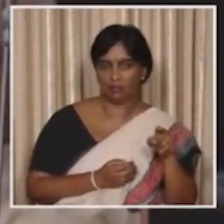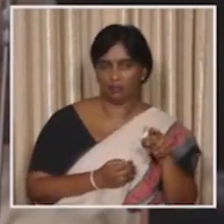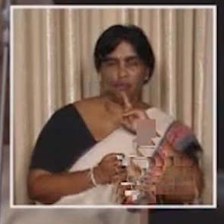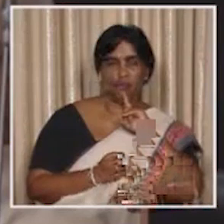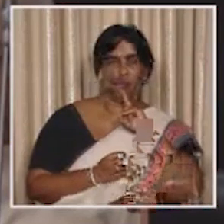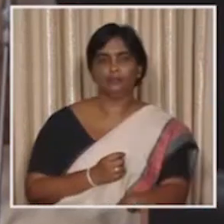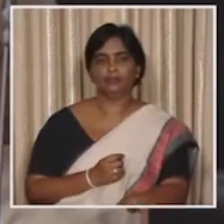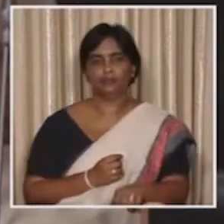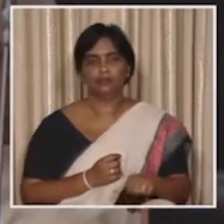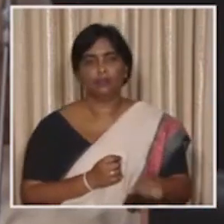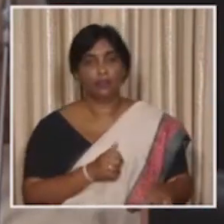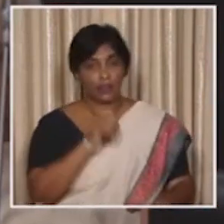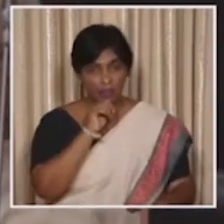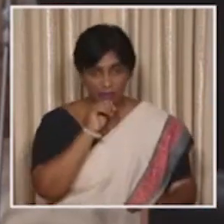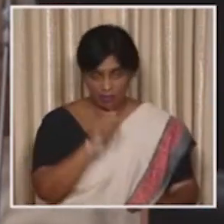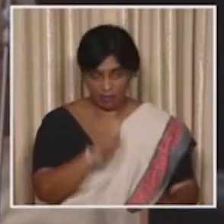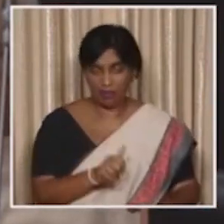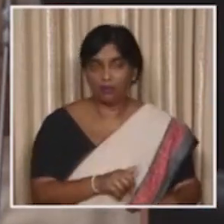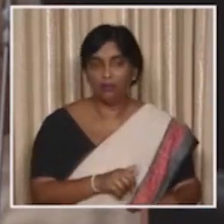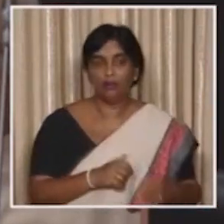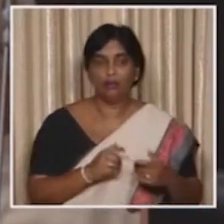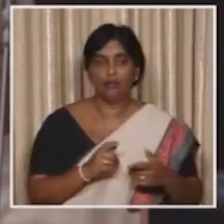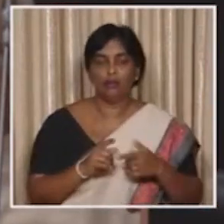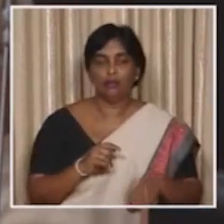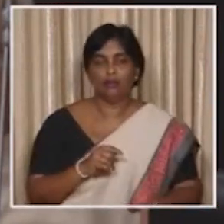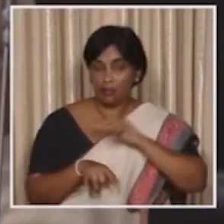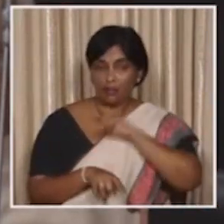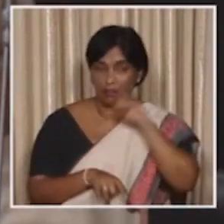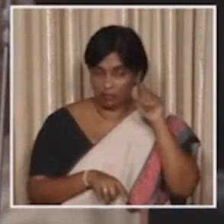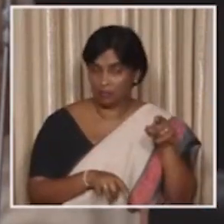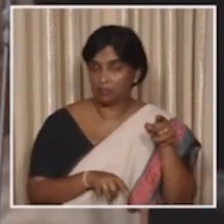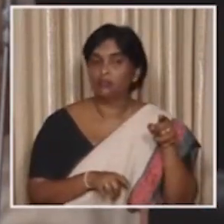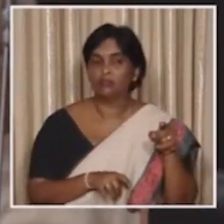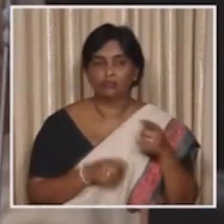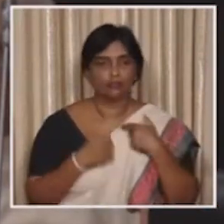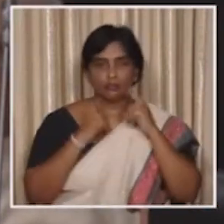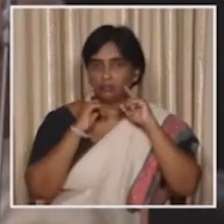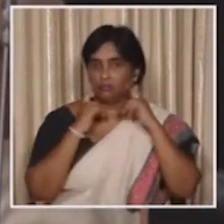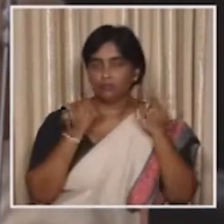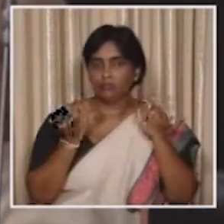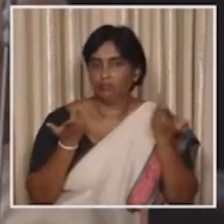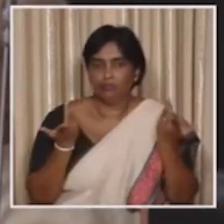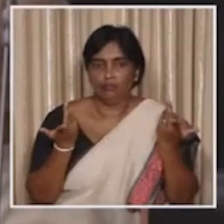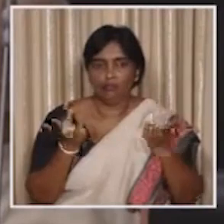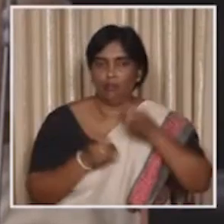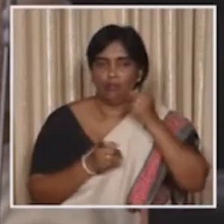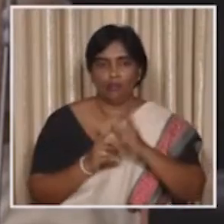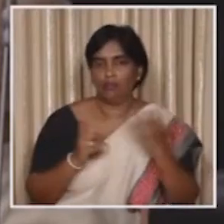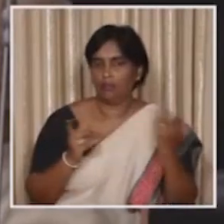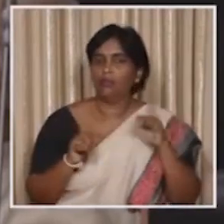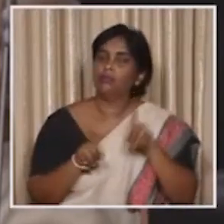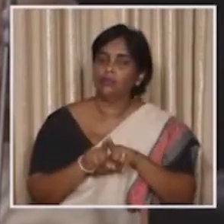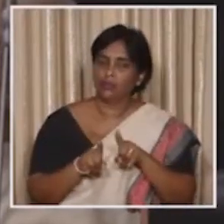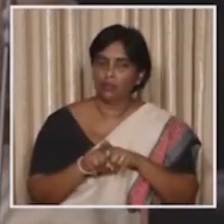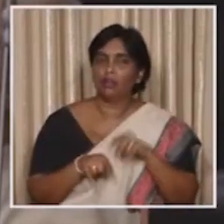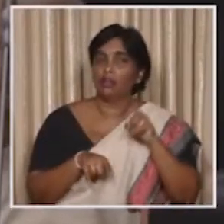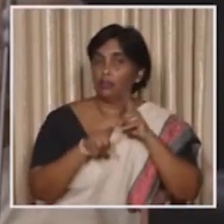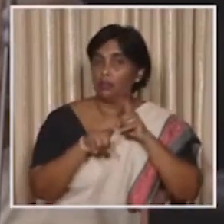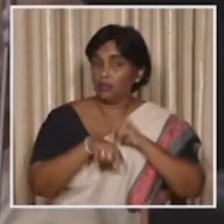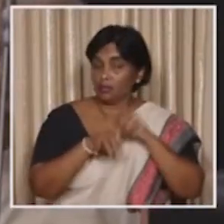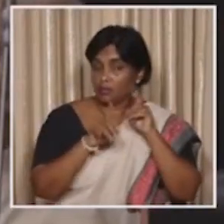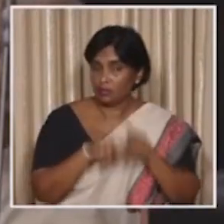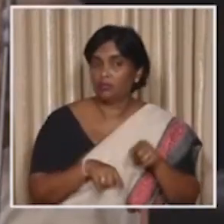පිළිබඳ. ඒත් ඇත්ත වශයෙන්ම බාගලට එතෙන්ට ගියා නම් මම දන්න කොයි තීනයක් දෙයිද කියලා කොහොමවත් මෙහෙම